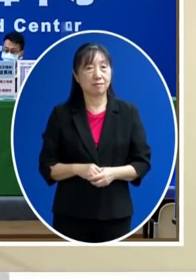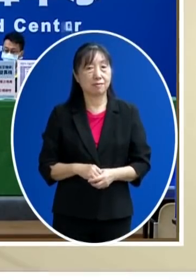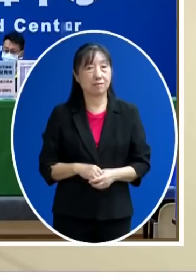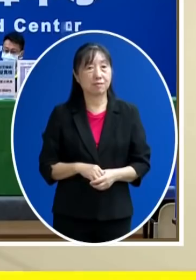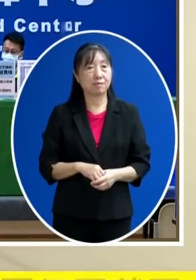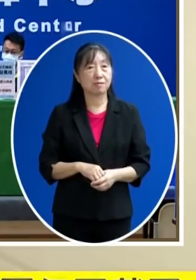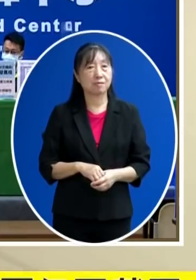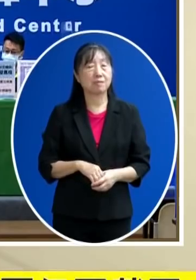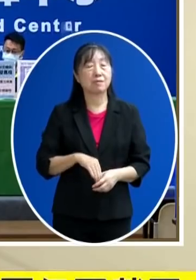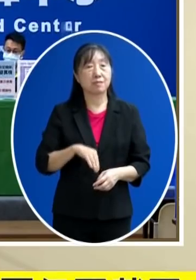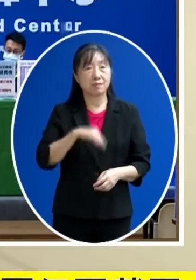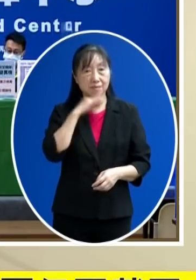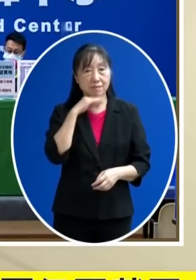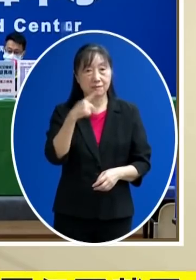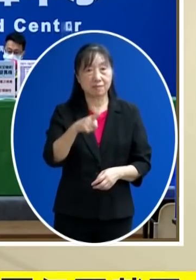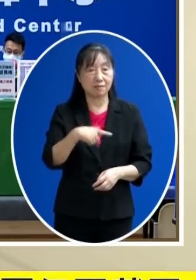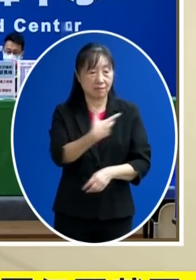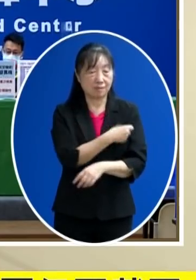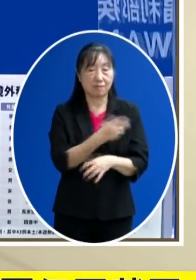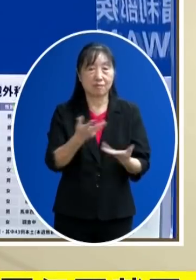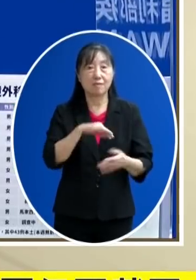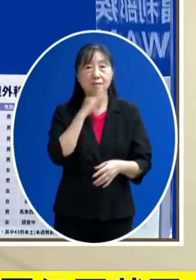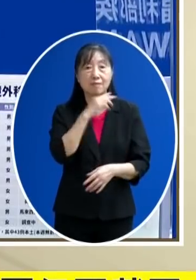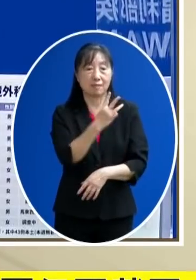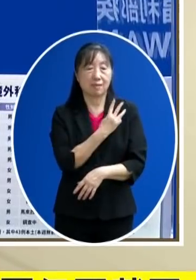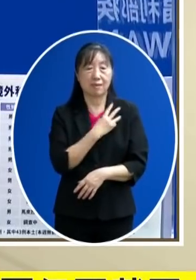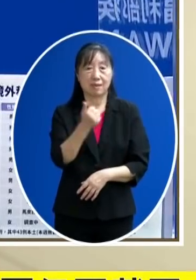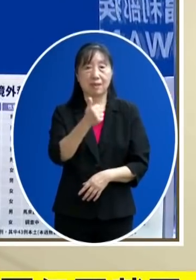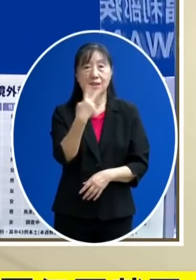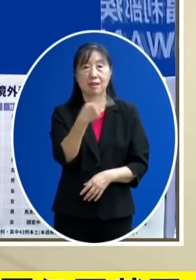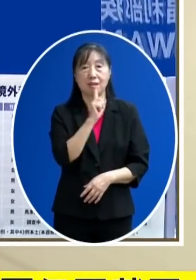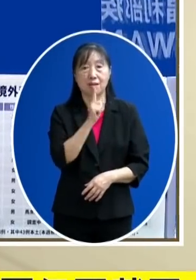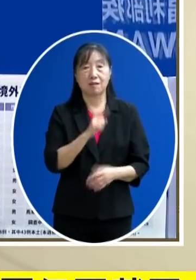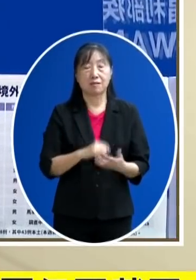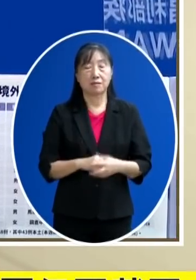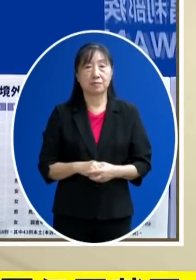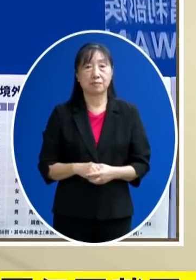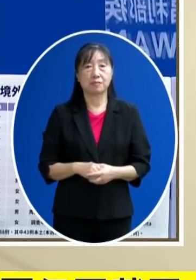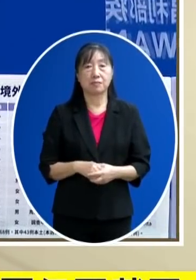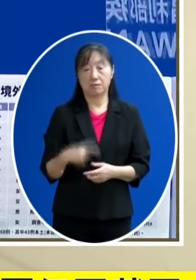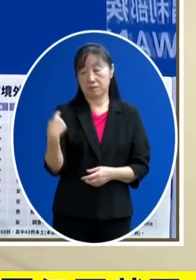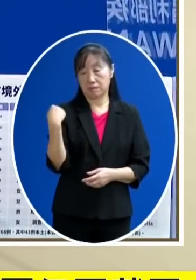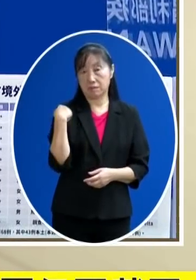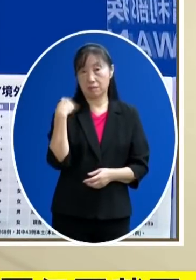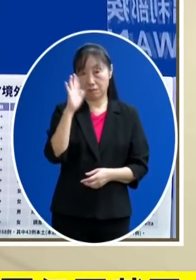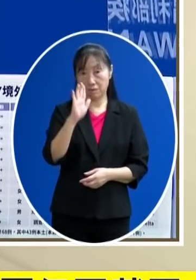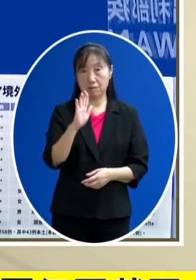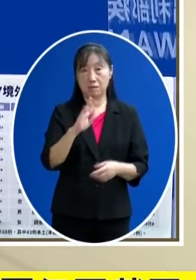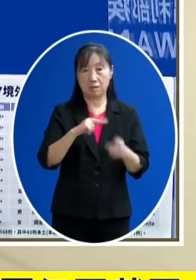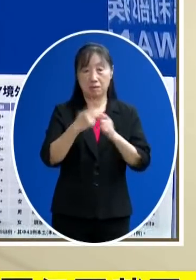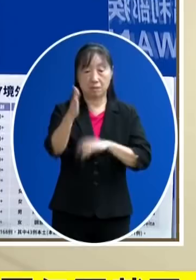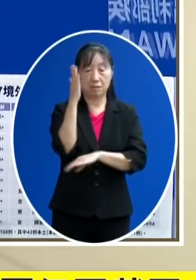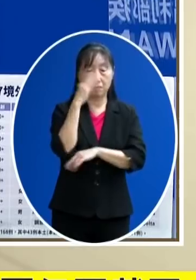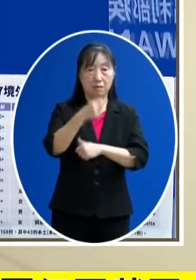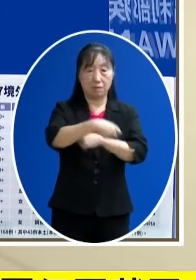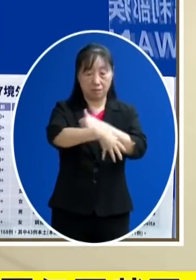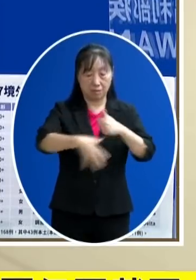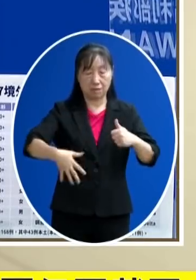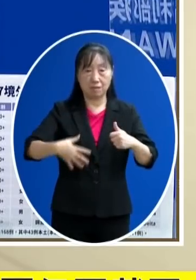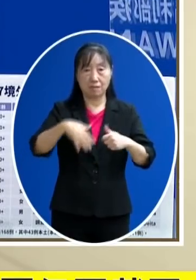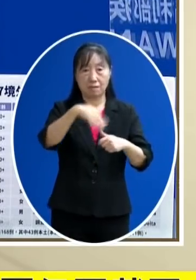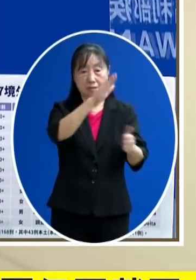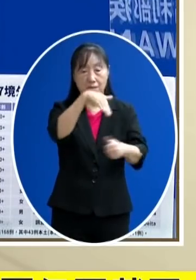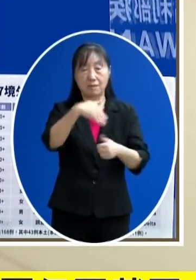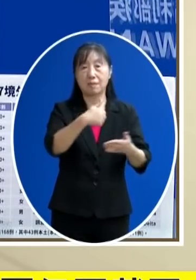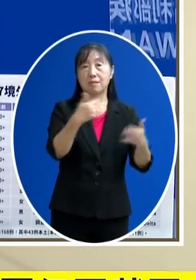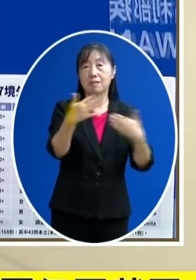庄护说明一下。 好，确实昨天我们有进行这个跨部会的协调，我们也邀请了交